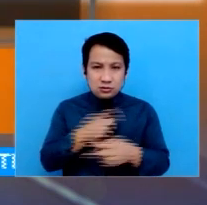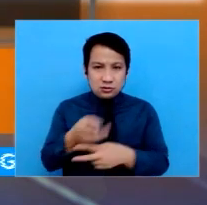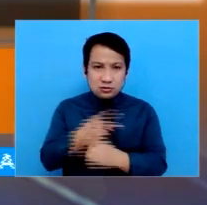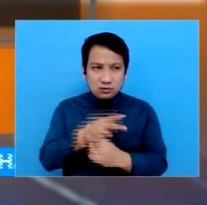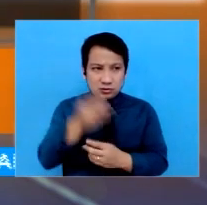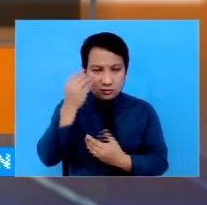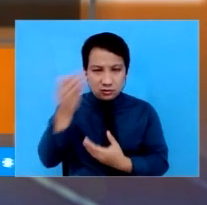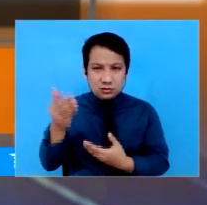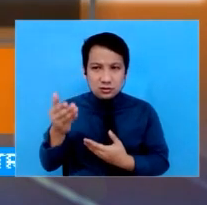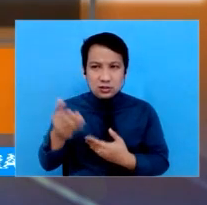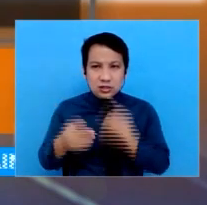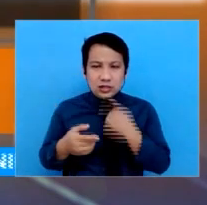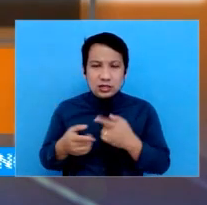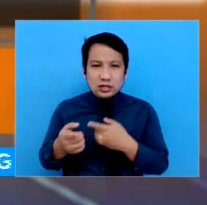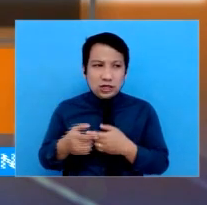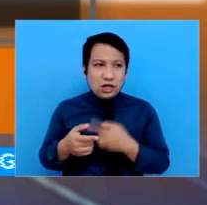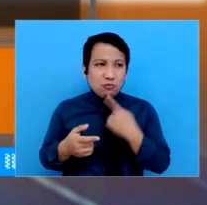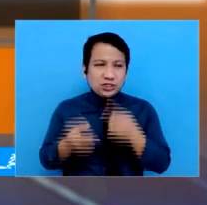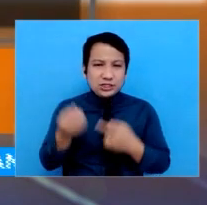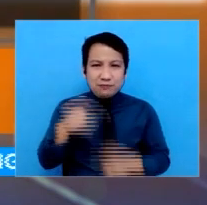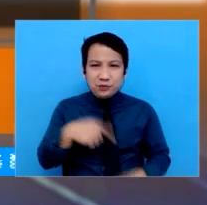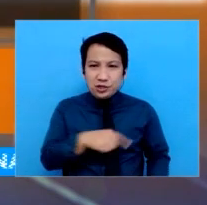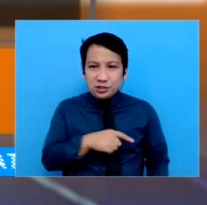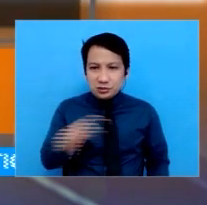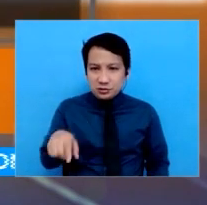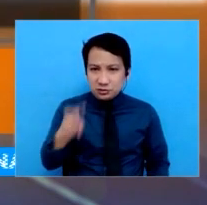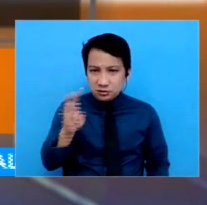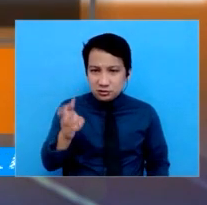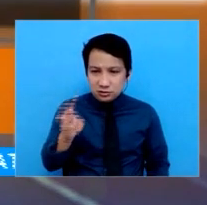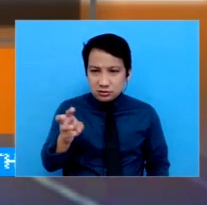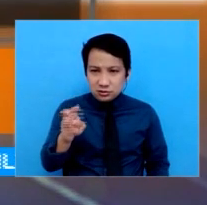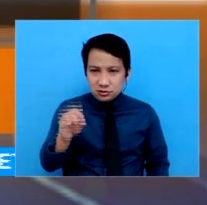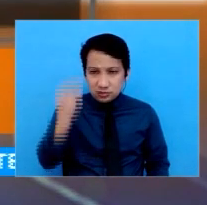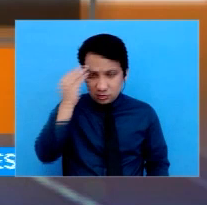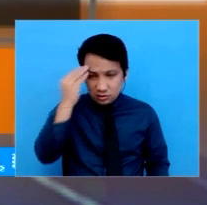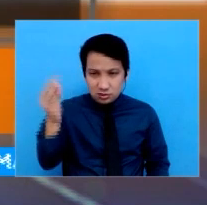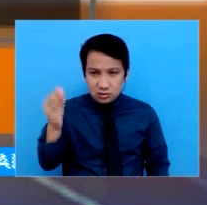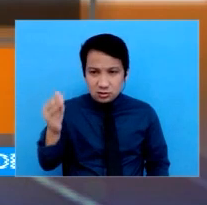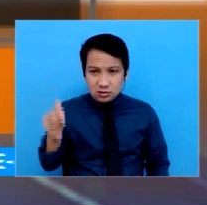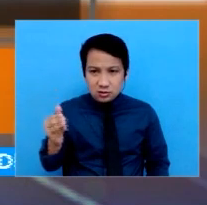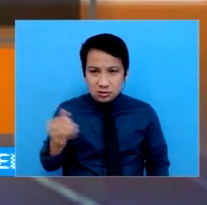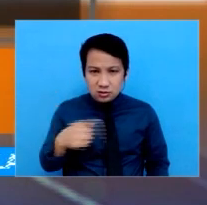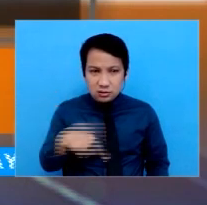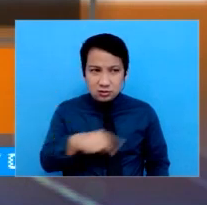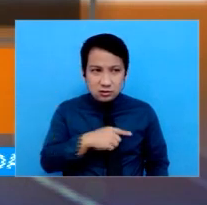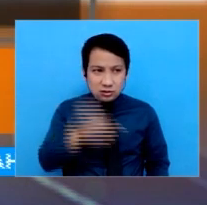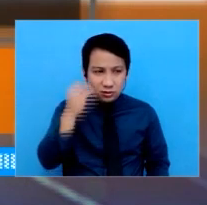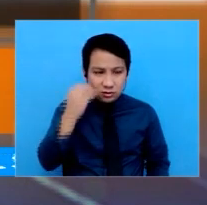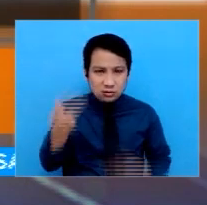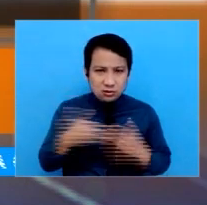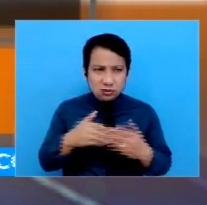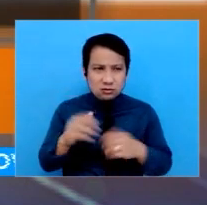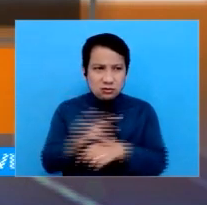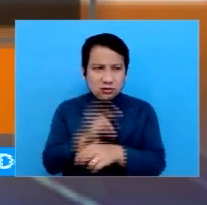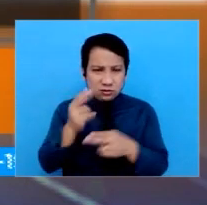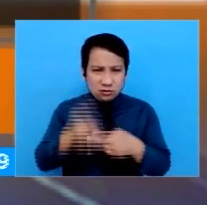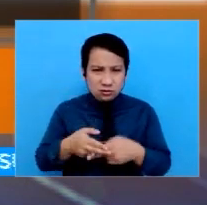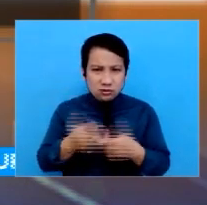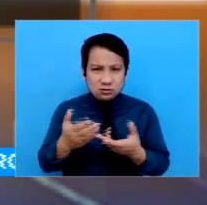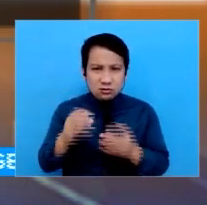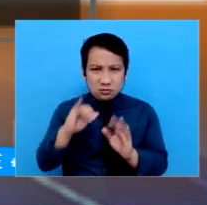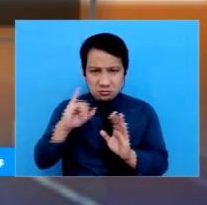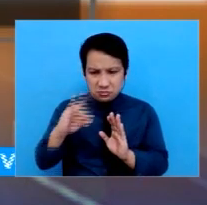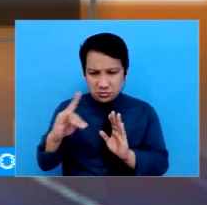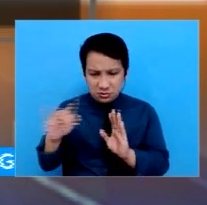COMELEC at nakapag-download ng nasa 60 gigabytes ng sensitibong datos kabilang ang usernames at personal identification